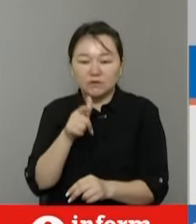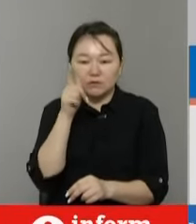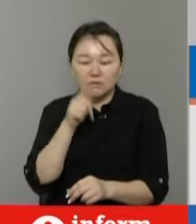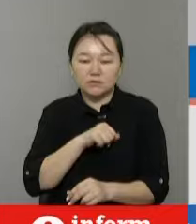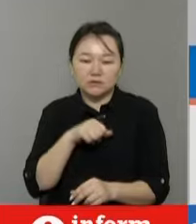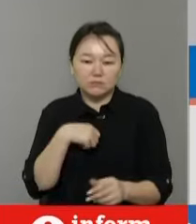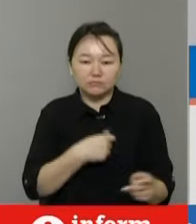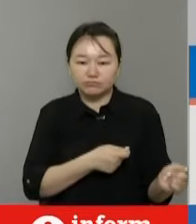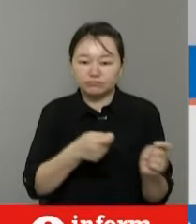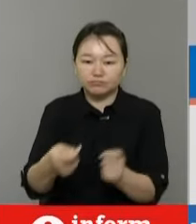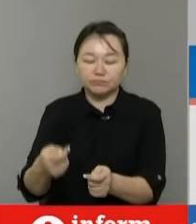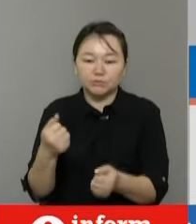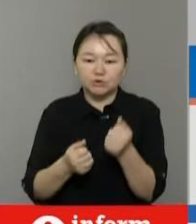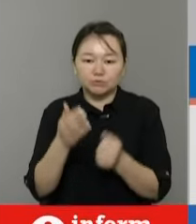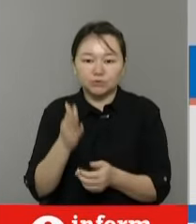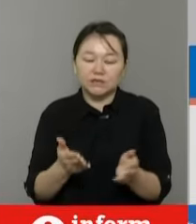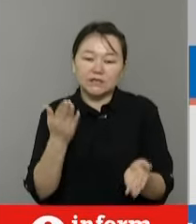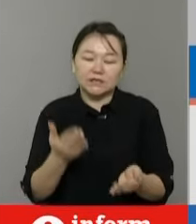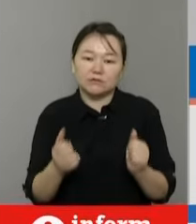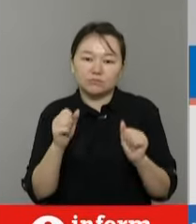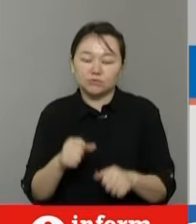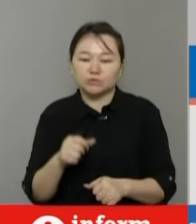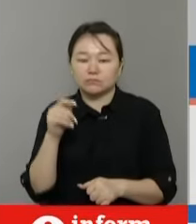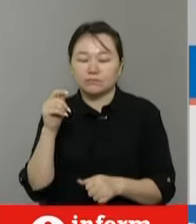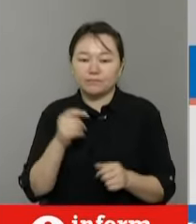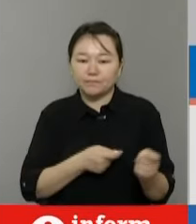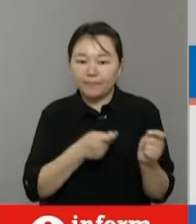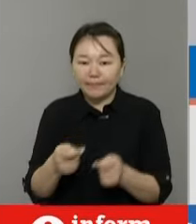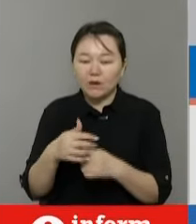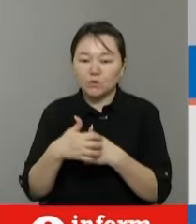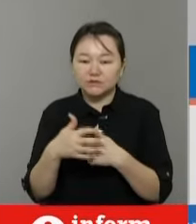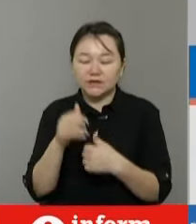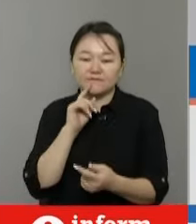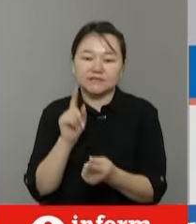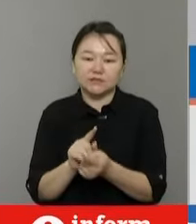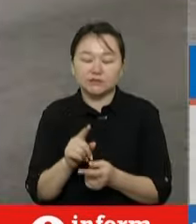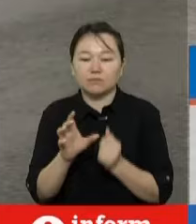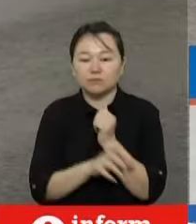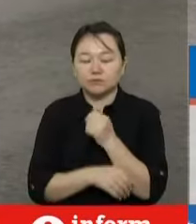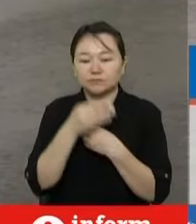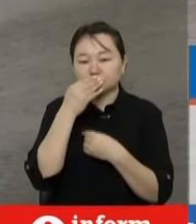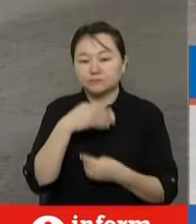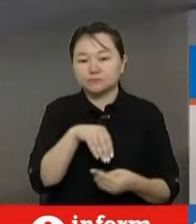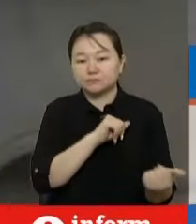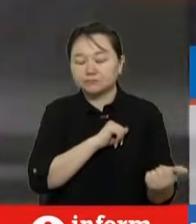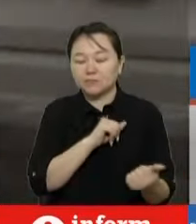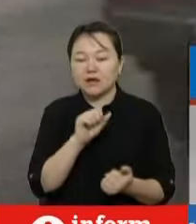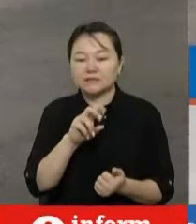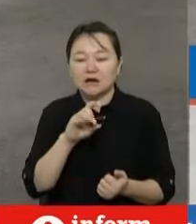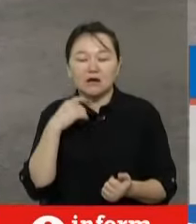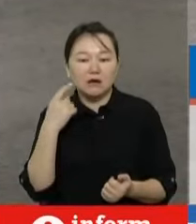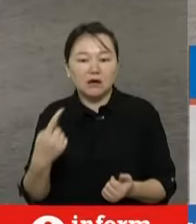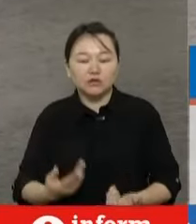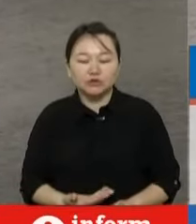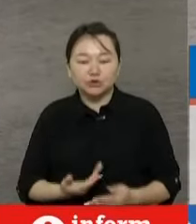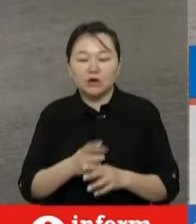сам привезет машину или же может приехать в Кокшетау, встретиться, после чего пропадал. А вот житель Астраханского района заплатил